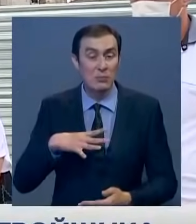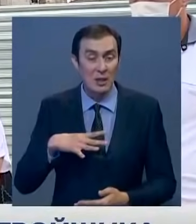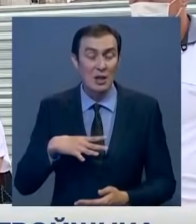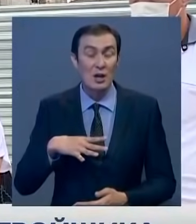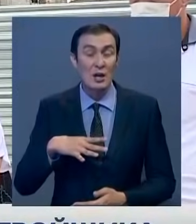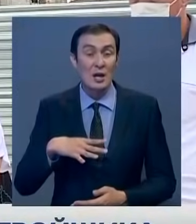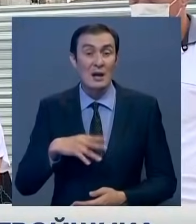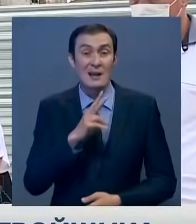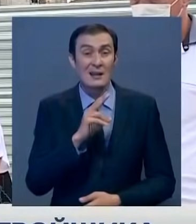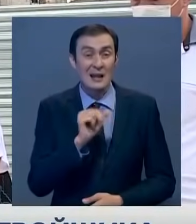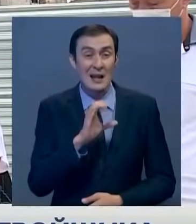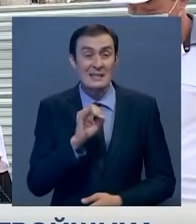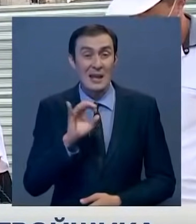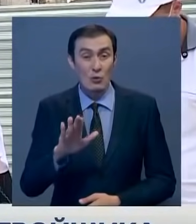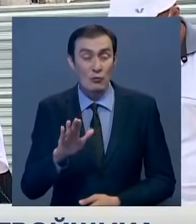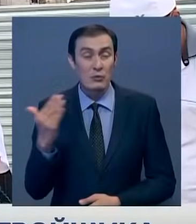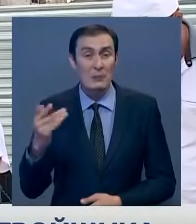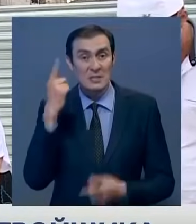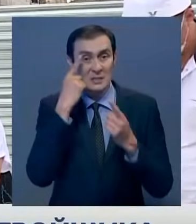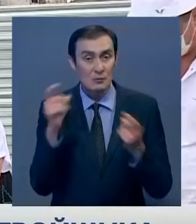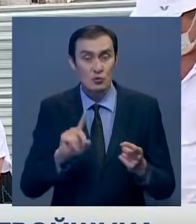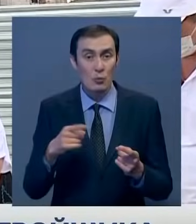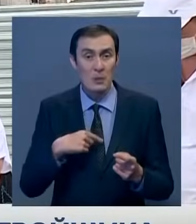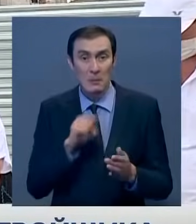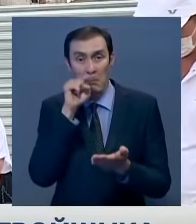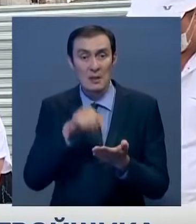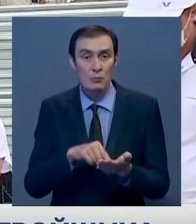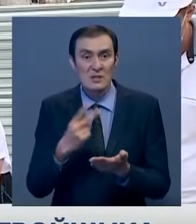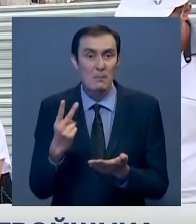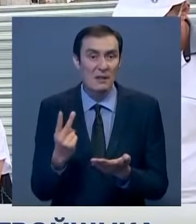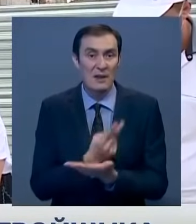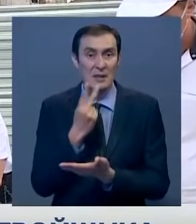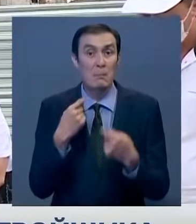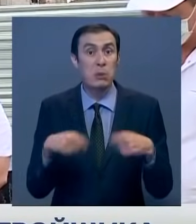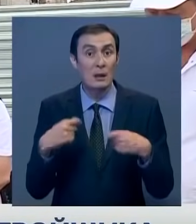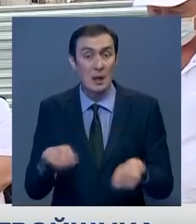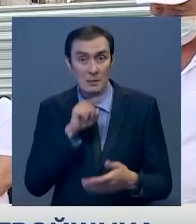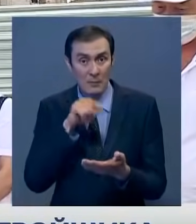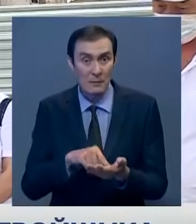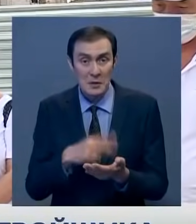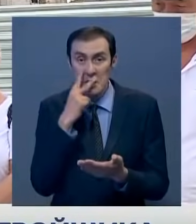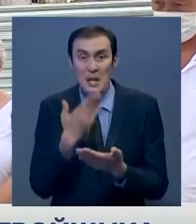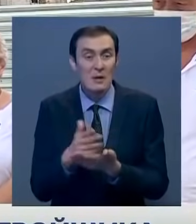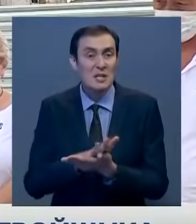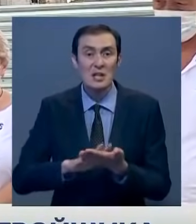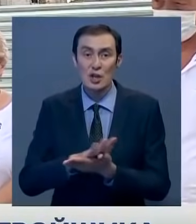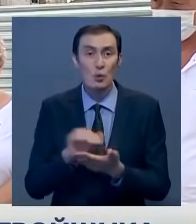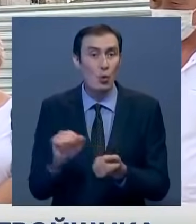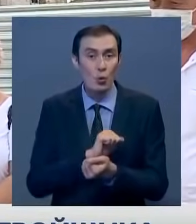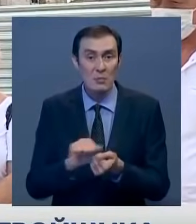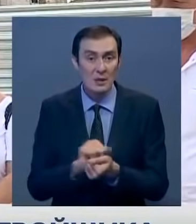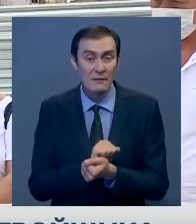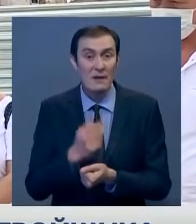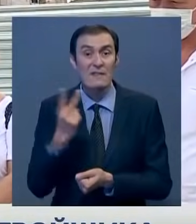предыдущий председатель ЖСК Касенов Данияр сообщил о том, что мы попадаем под двойные продажи, не показал нам никаких документов